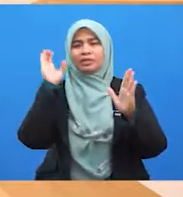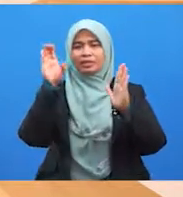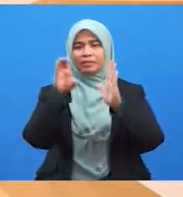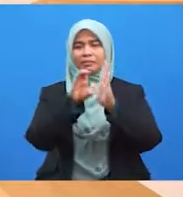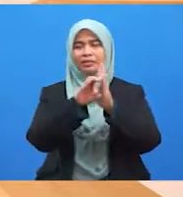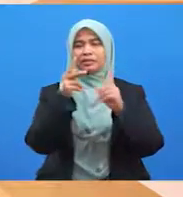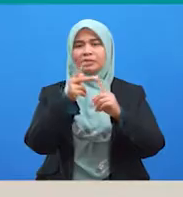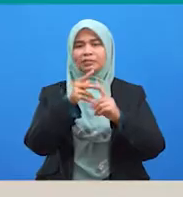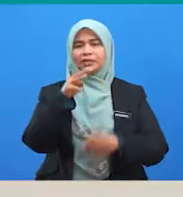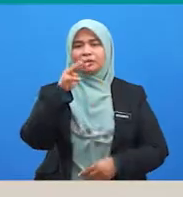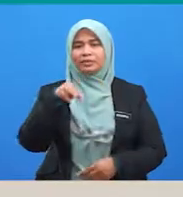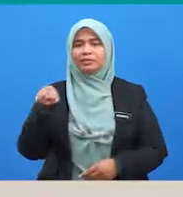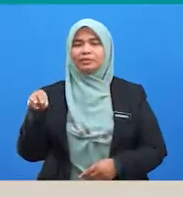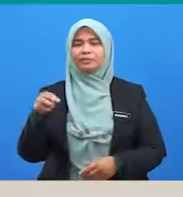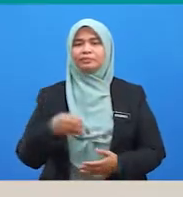kepada murid-murid.